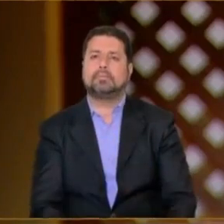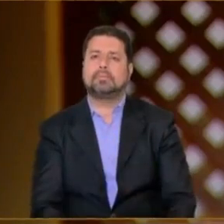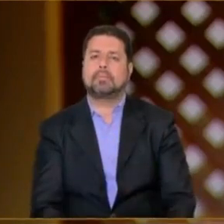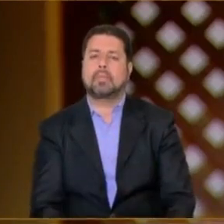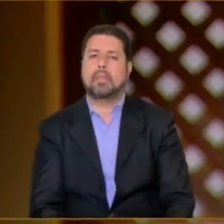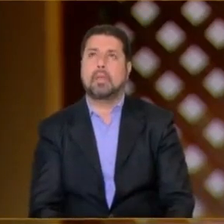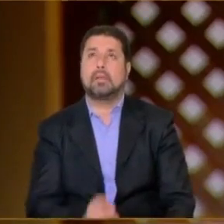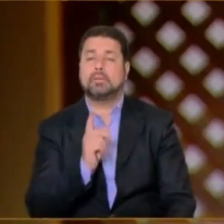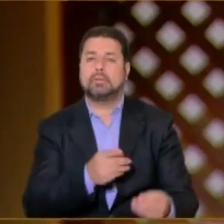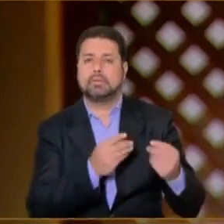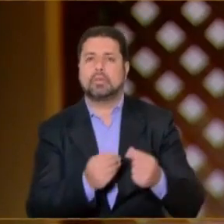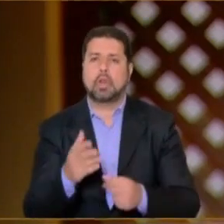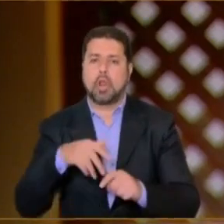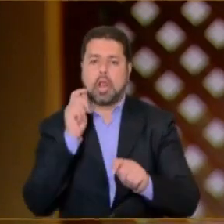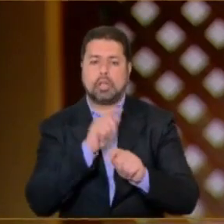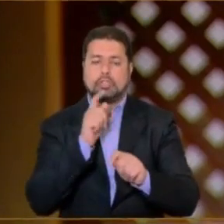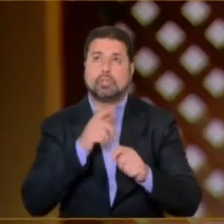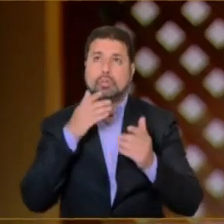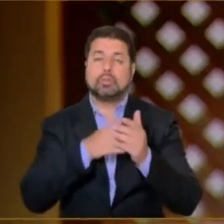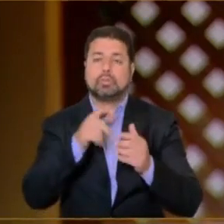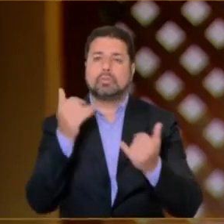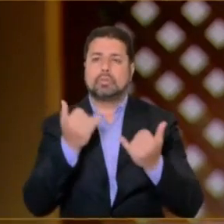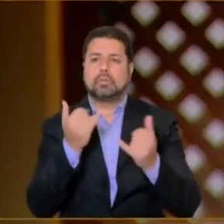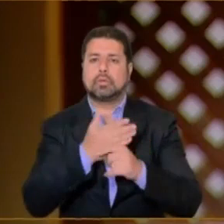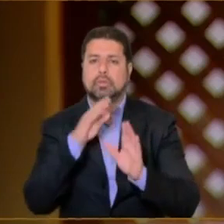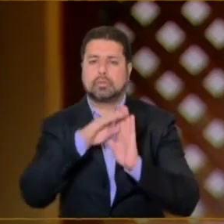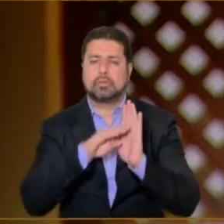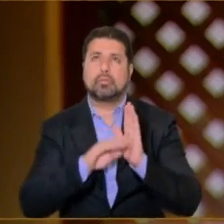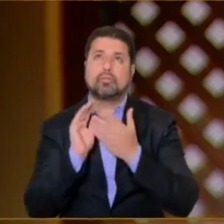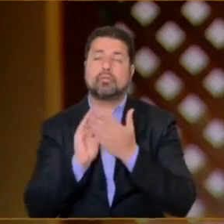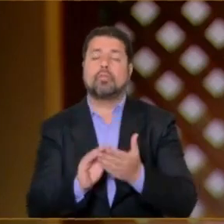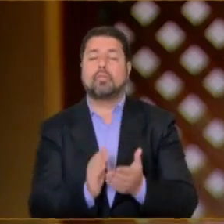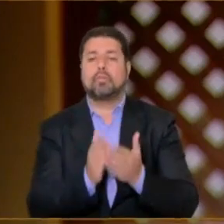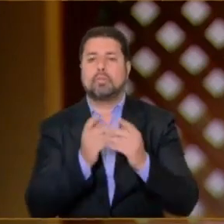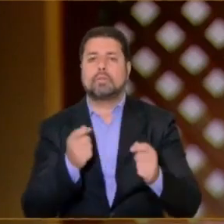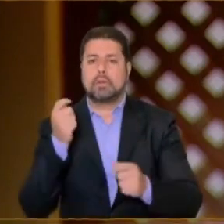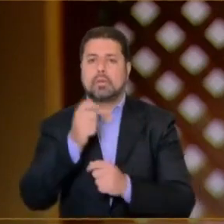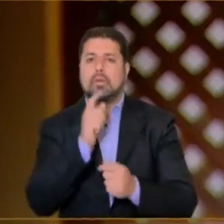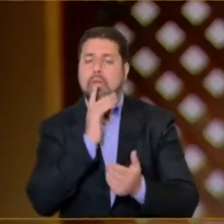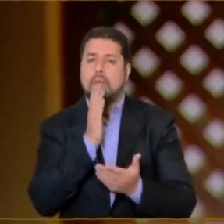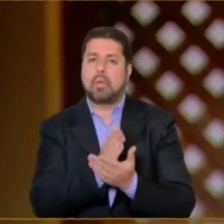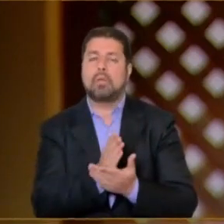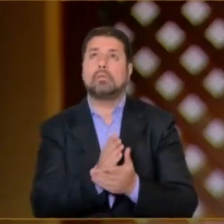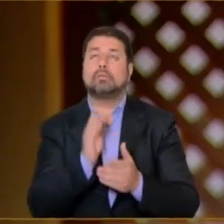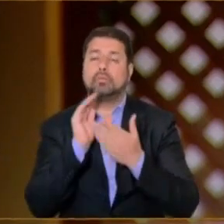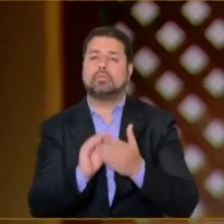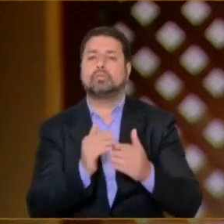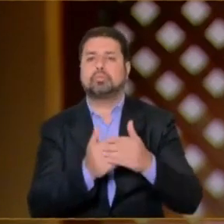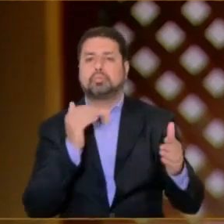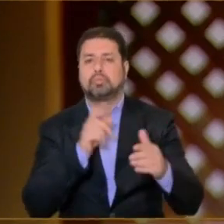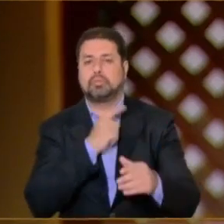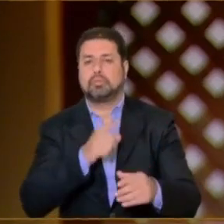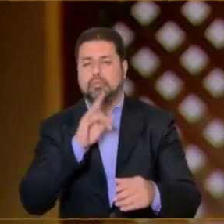ان تيسر لجميع حجاج بيتك الحرام اداء النسك اللهم زودهم التقوى وجنبهم